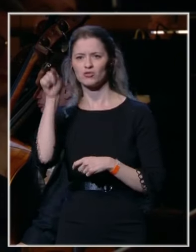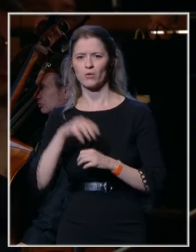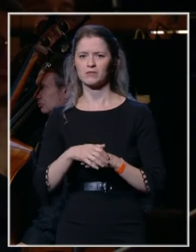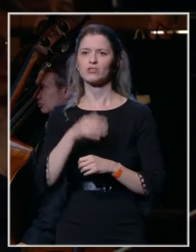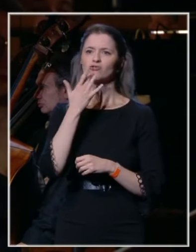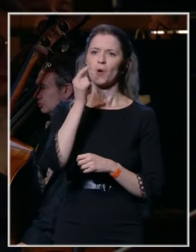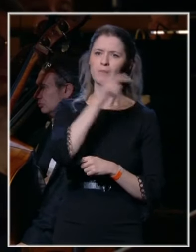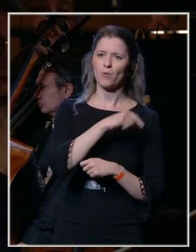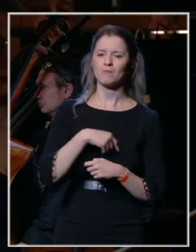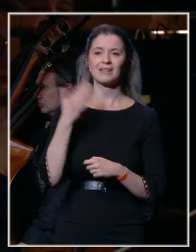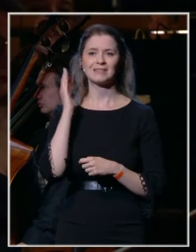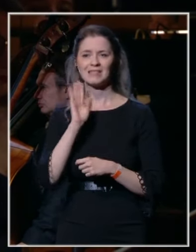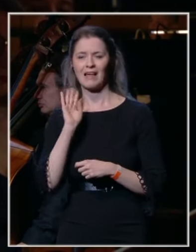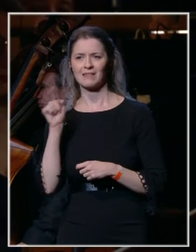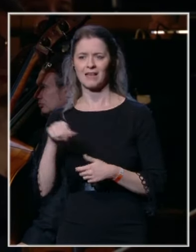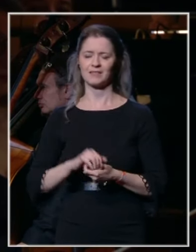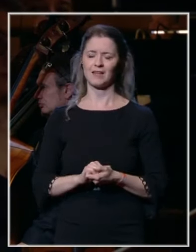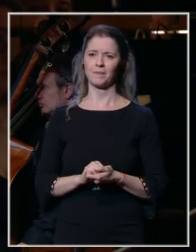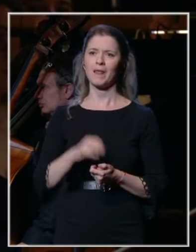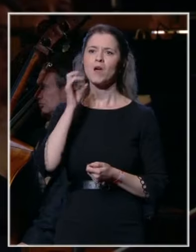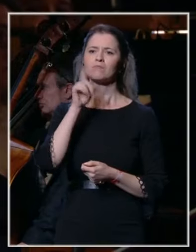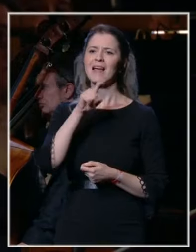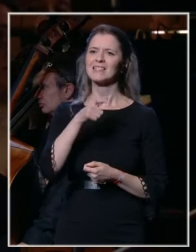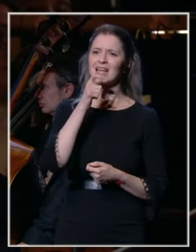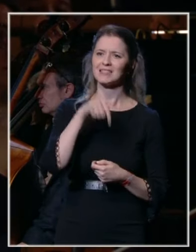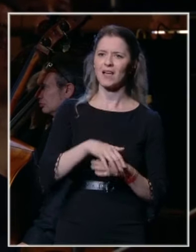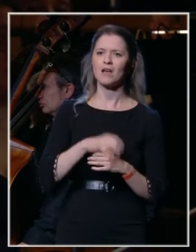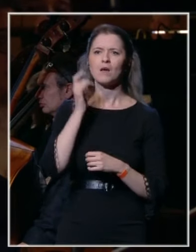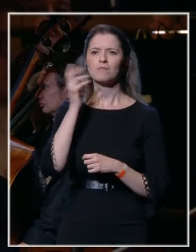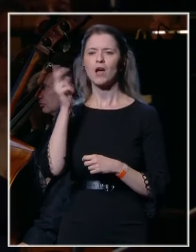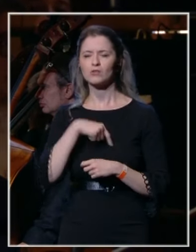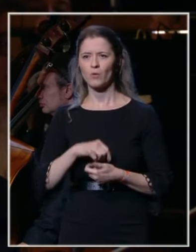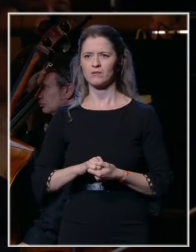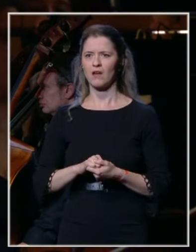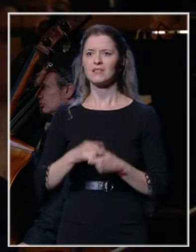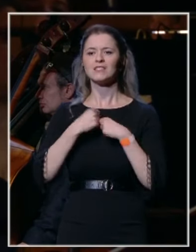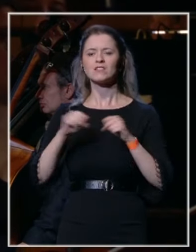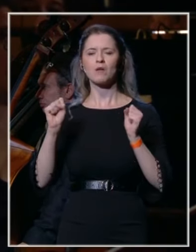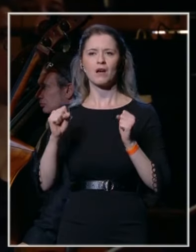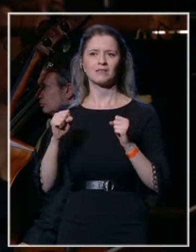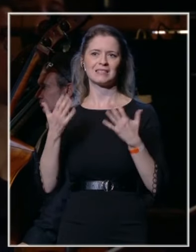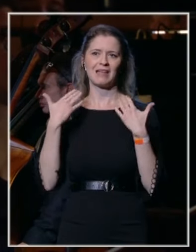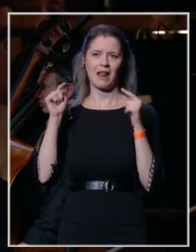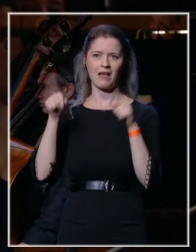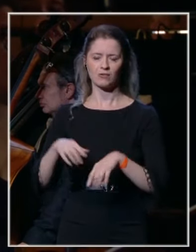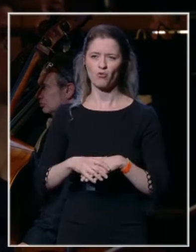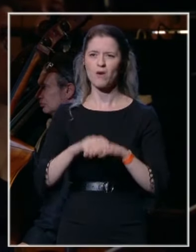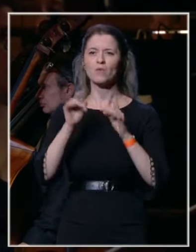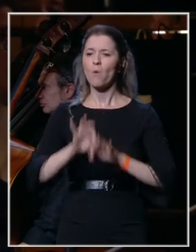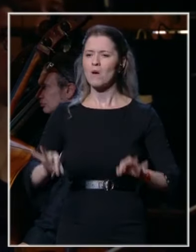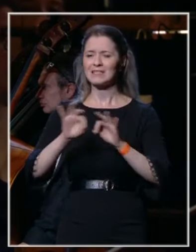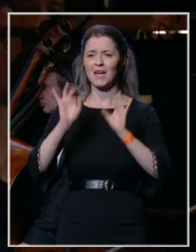és Nyíregyházán, Berzencén, Battonyán és Szabadszálláson, szerte az